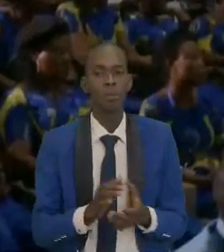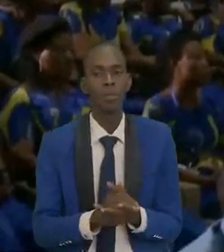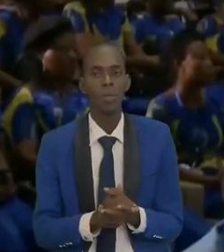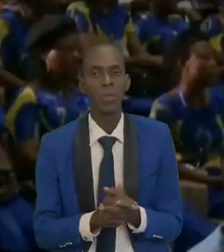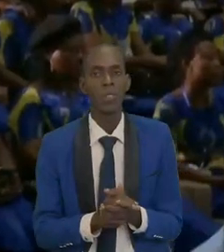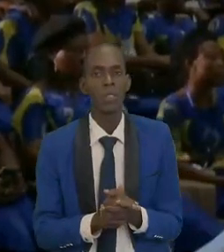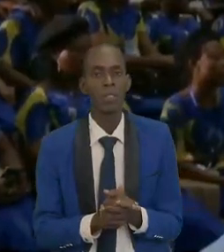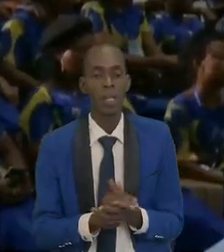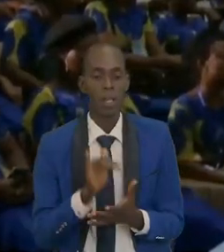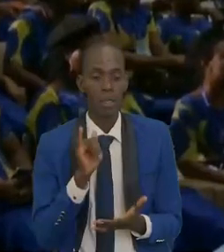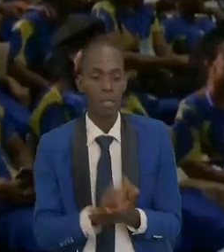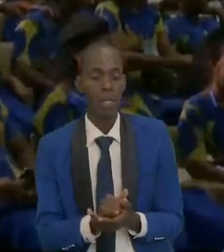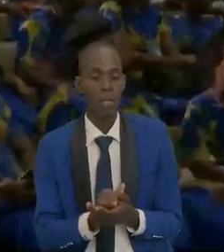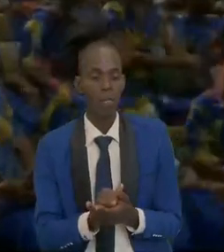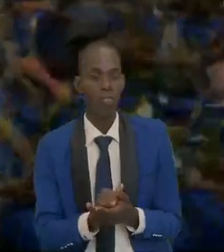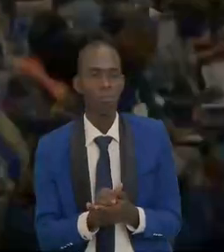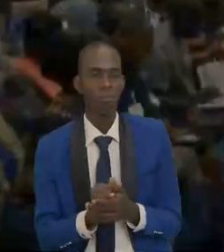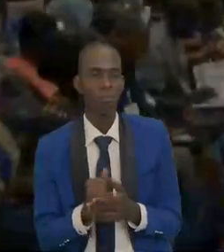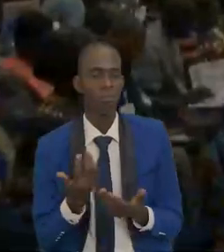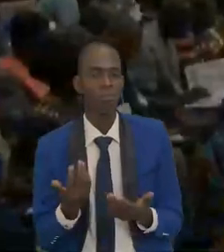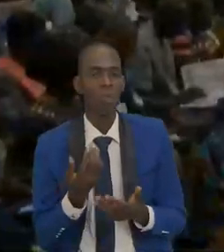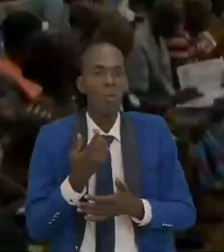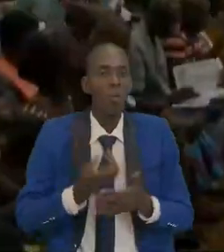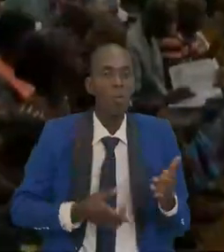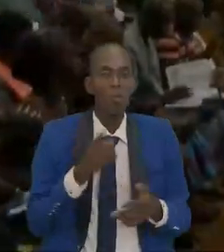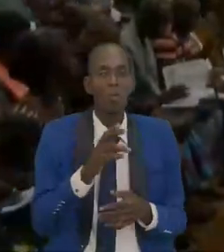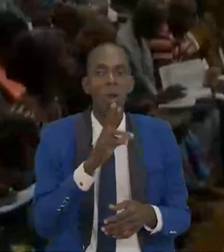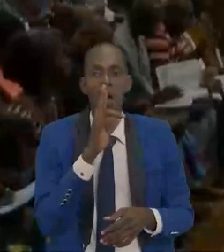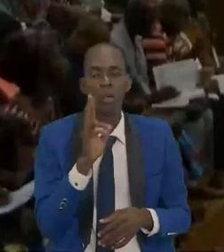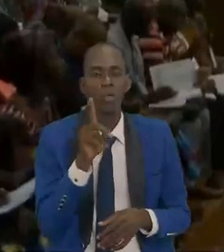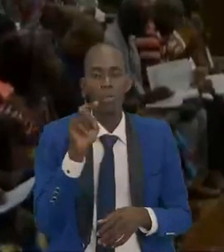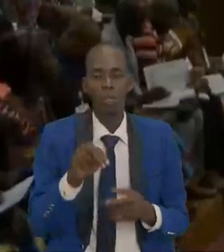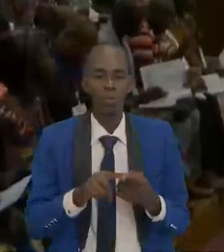Vous devez abandonner ce à quoi vous êtes habitué par le passé.